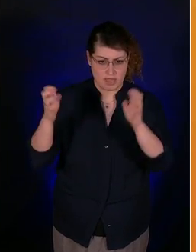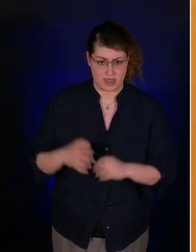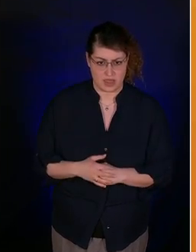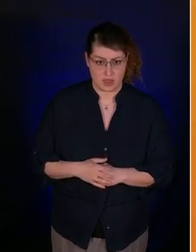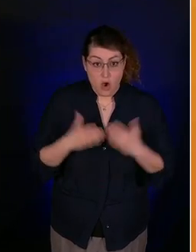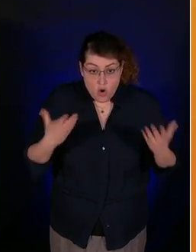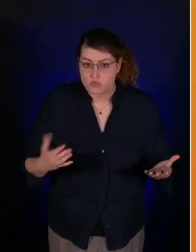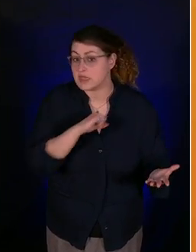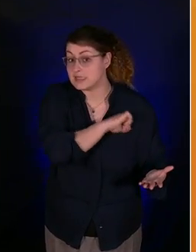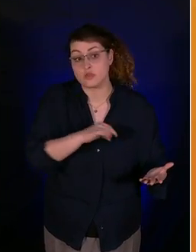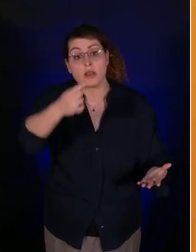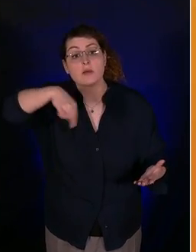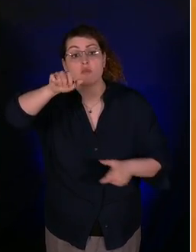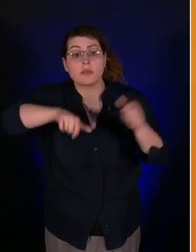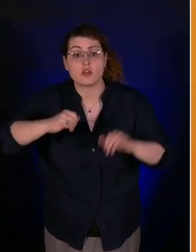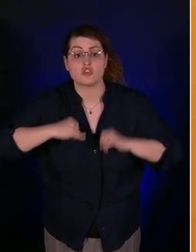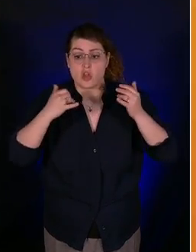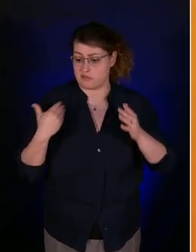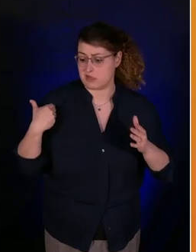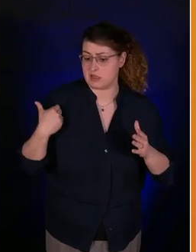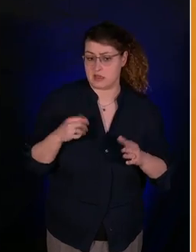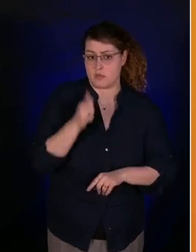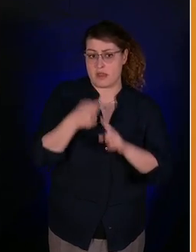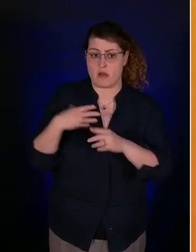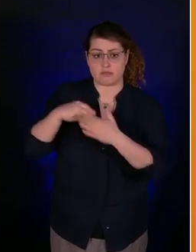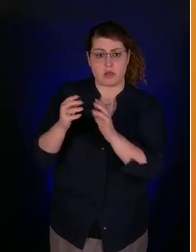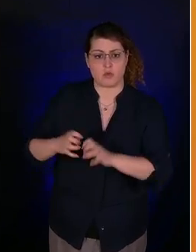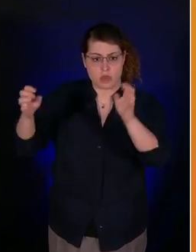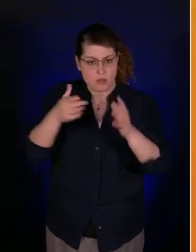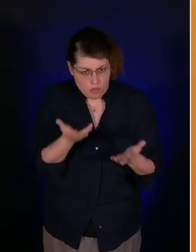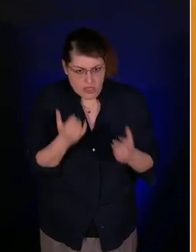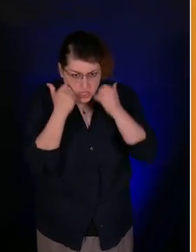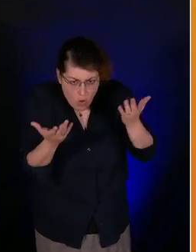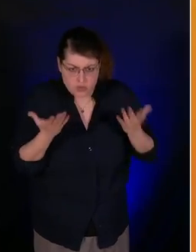Aujourd'hui, je suis désolée pour les jeunes primo-congressistes. Aujourd'hui, j'ai honte de ma